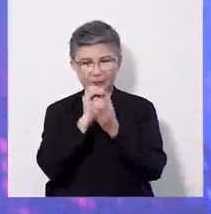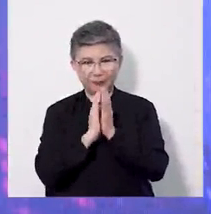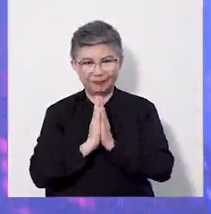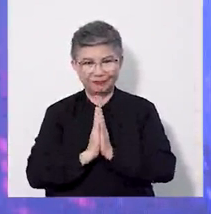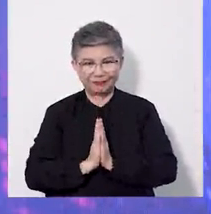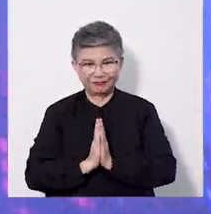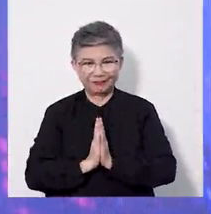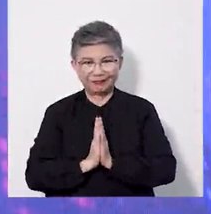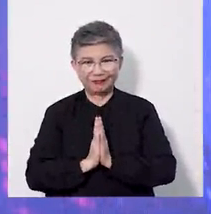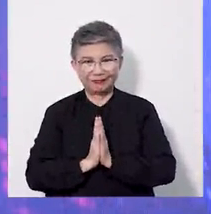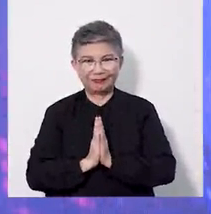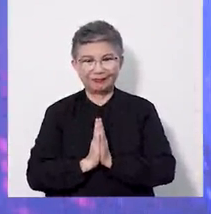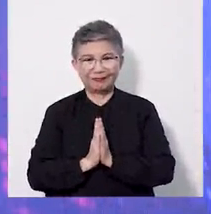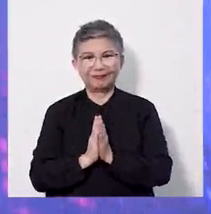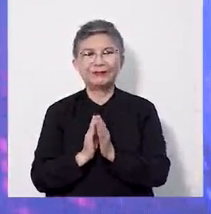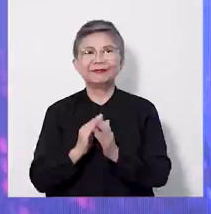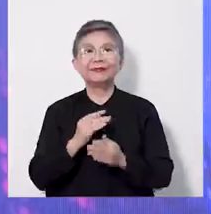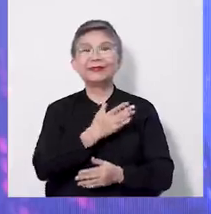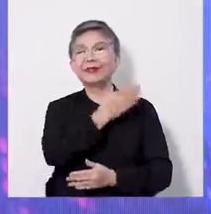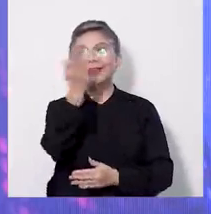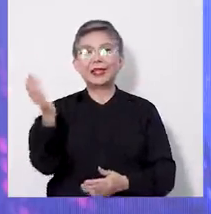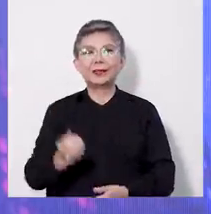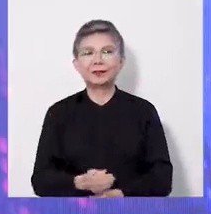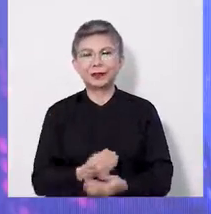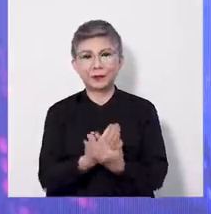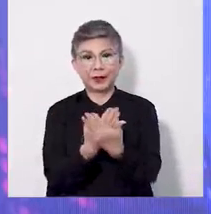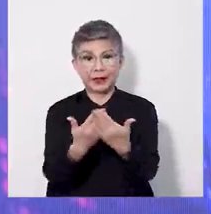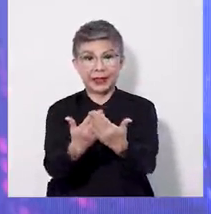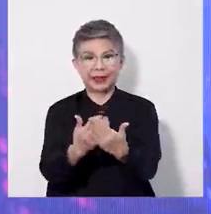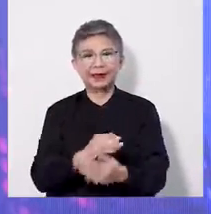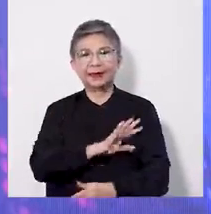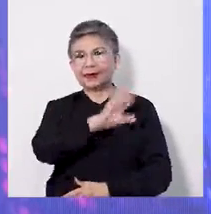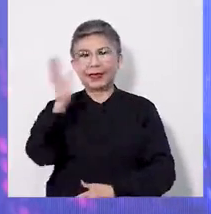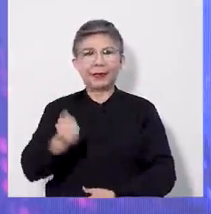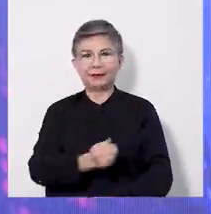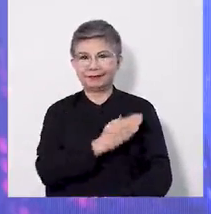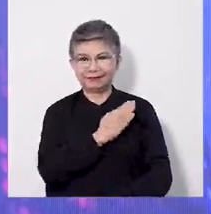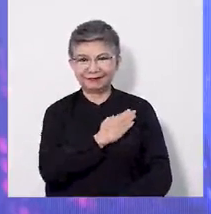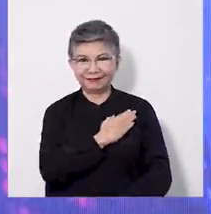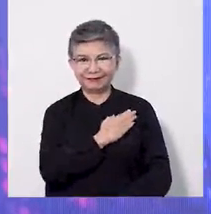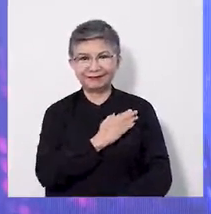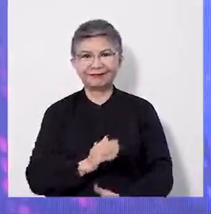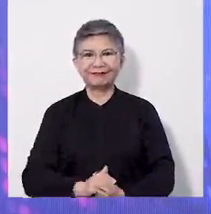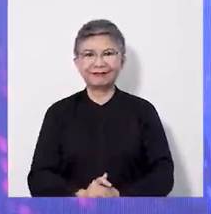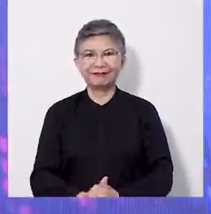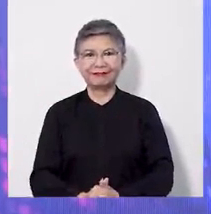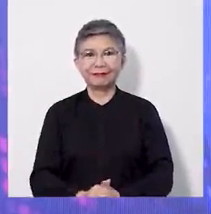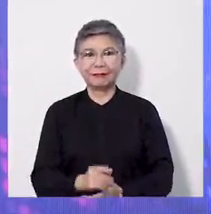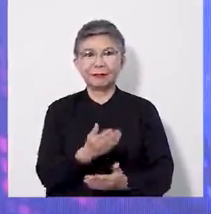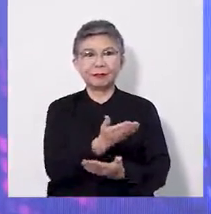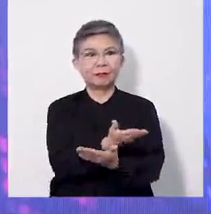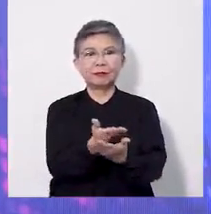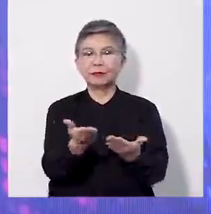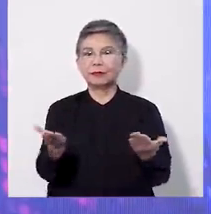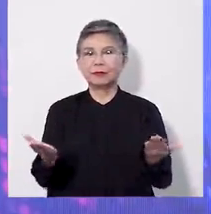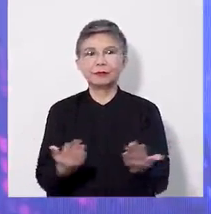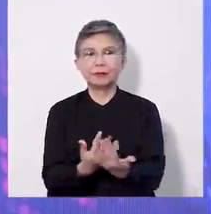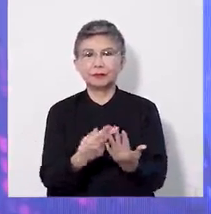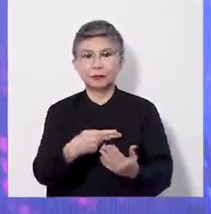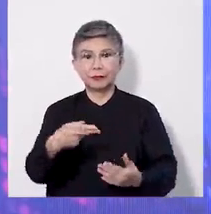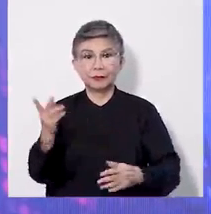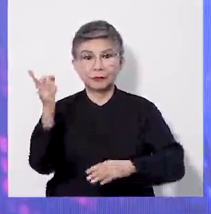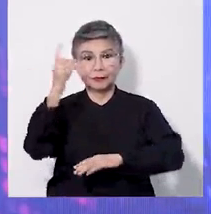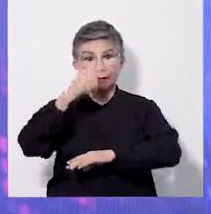Swastiastu nama budaya salam kebajikan salam presisi Kepada seluruh masyarakat Indonesia